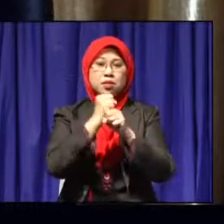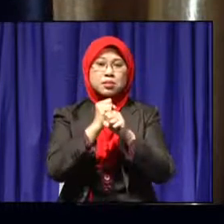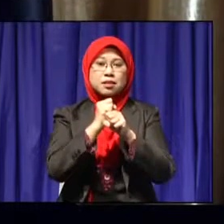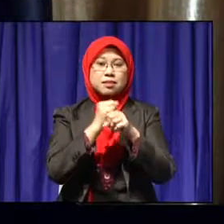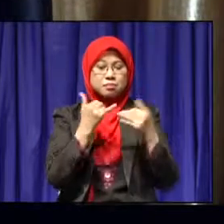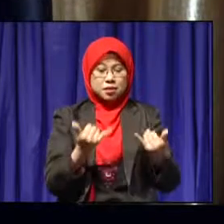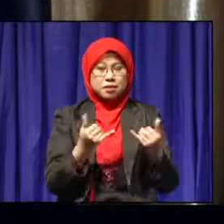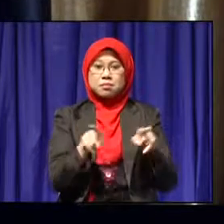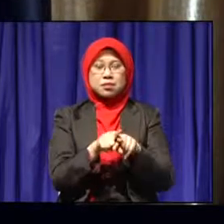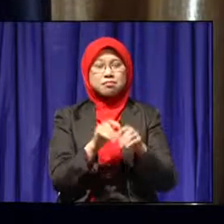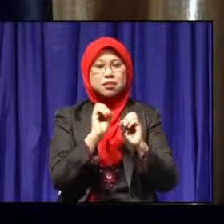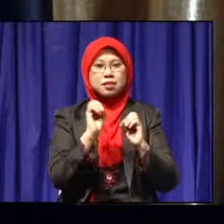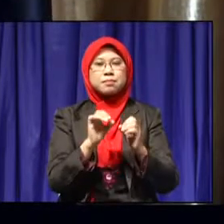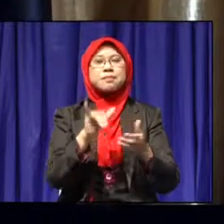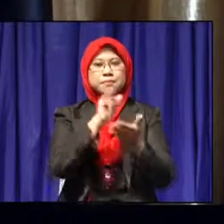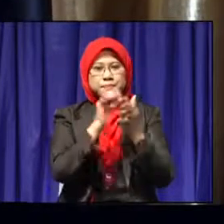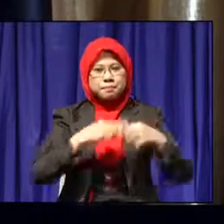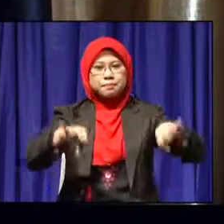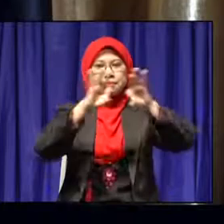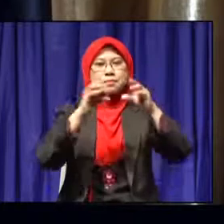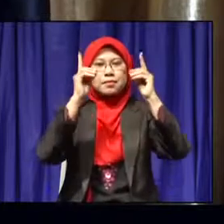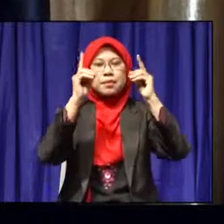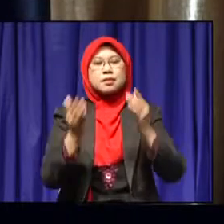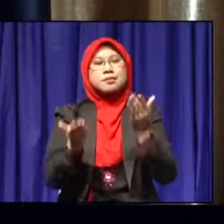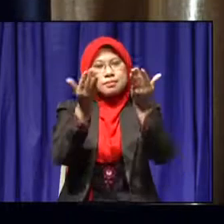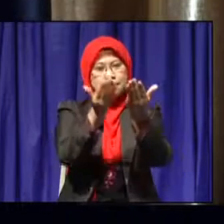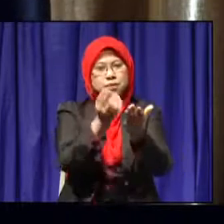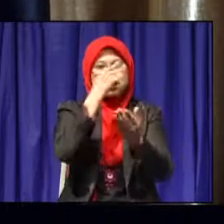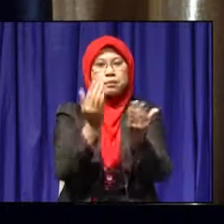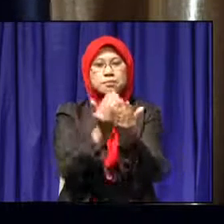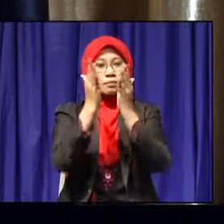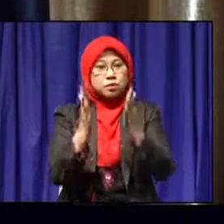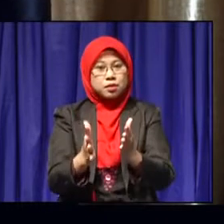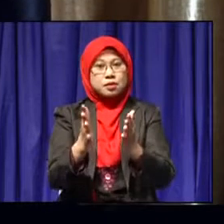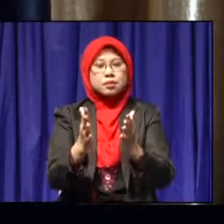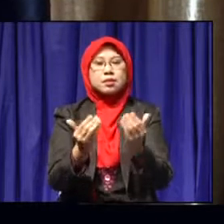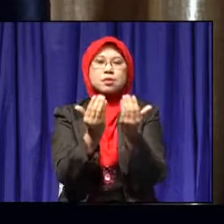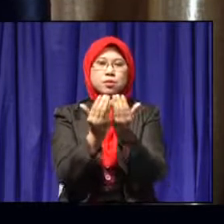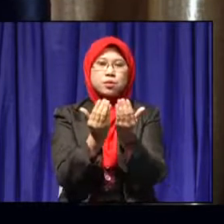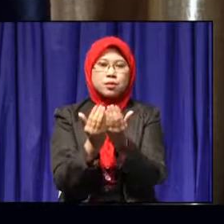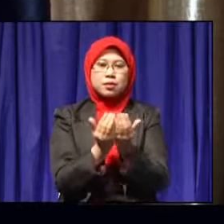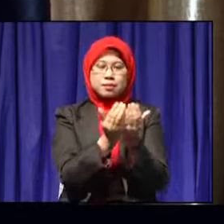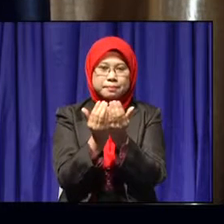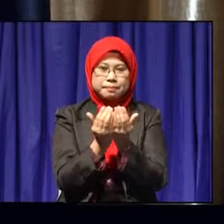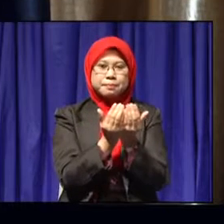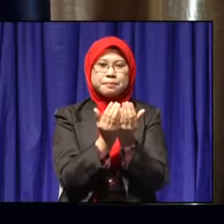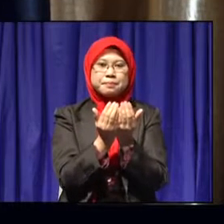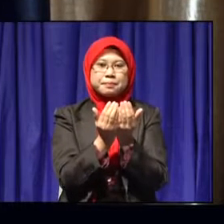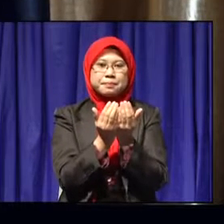pendidikan dan juga api yang kita cadangkan untuk murid-murid sekolah dan